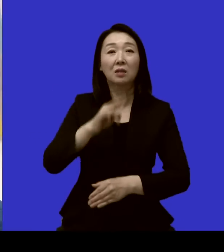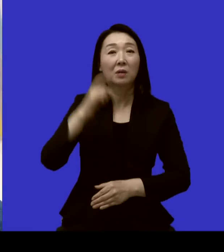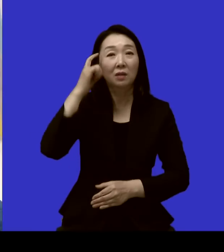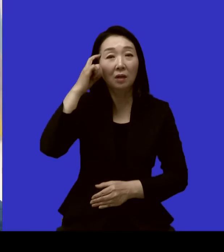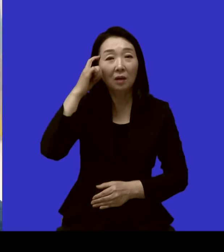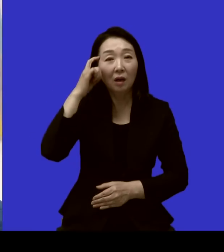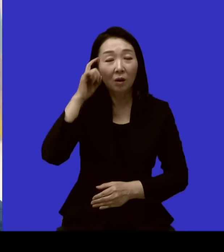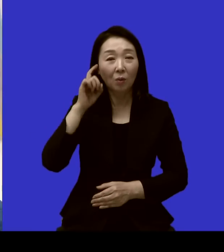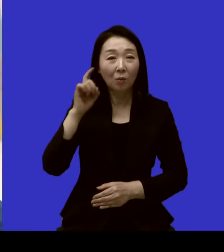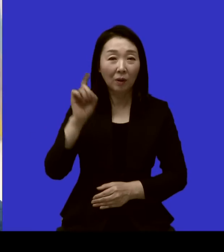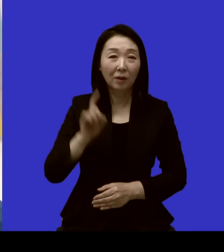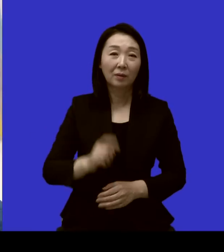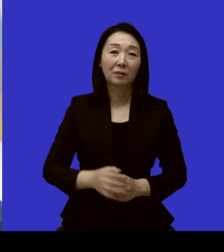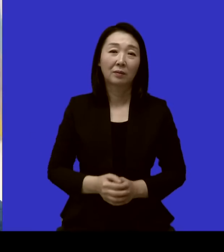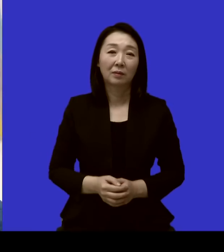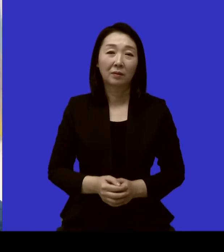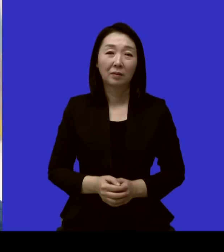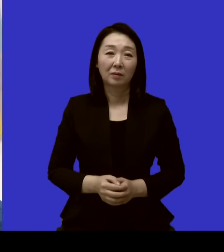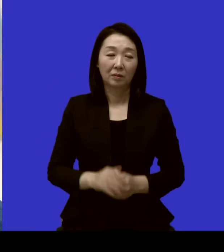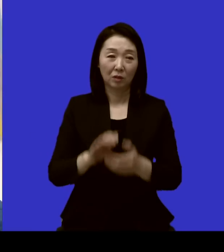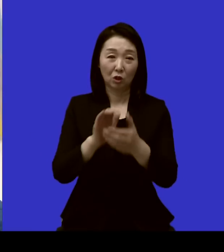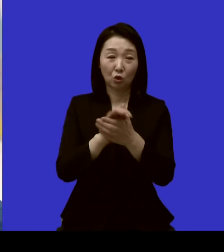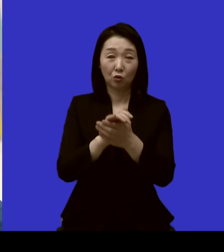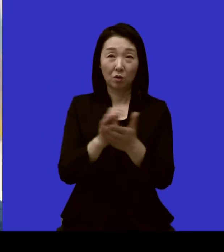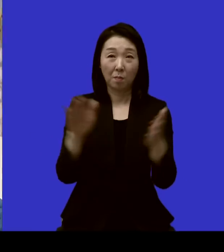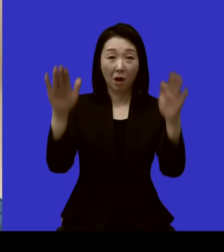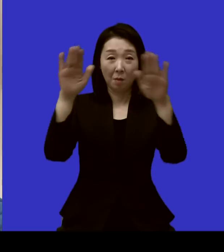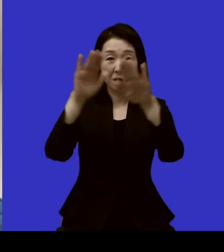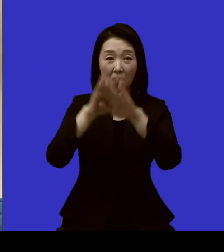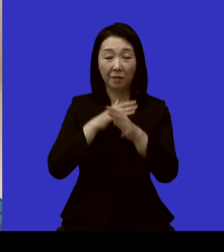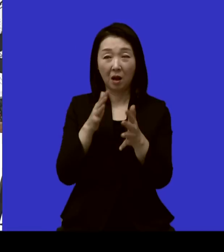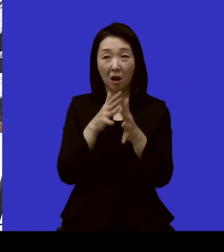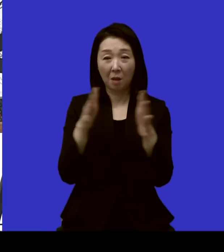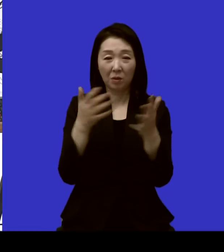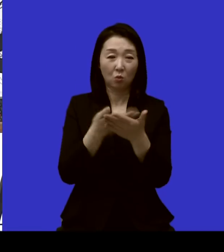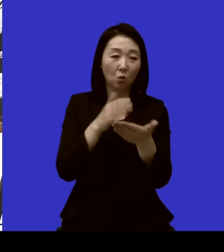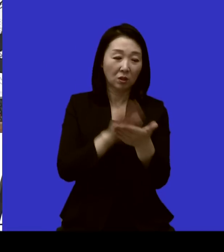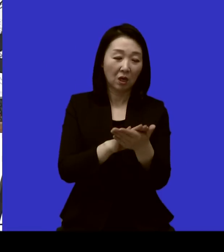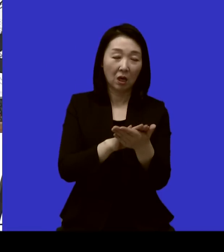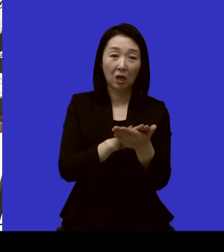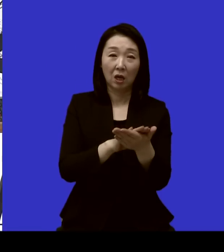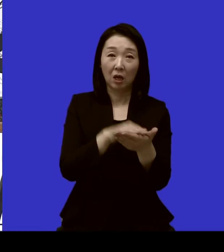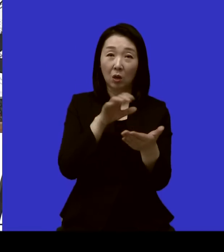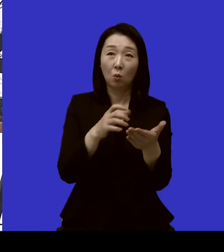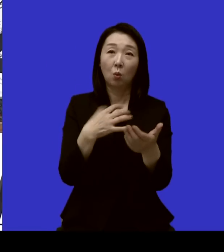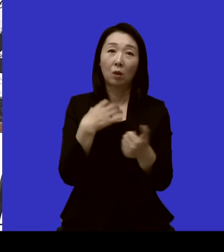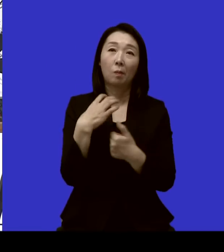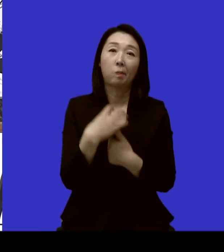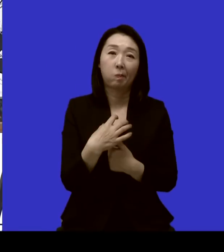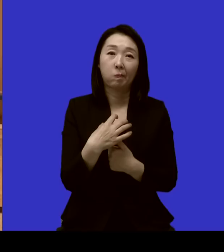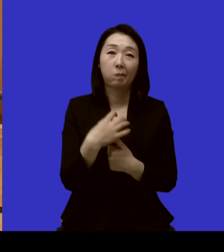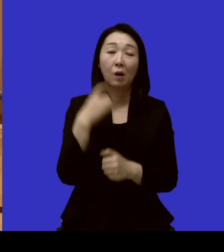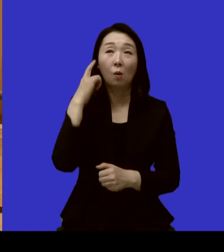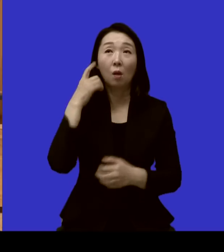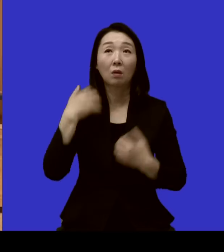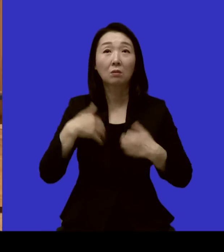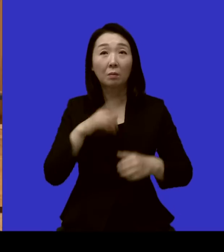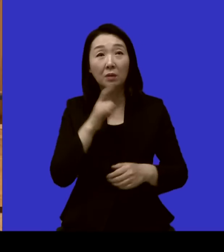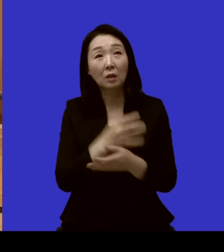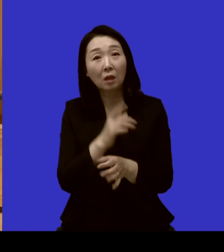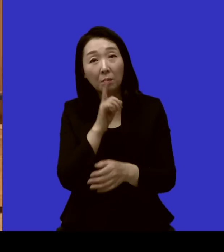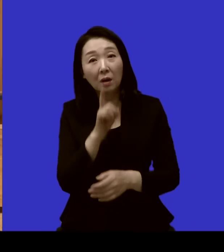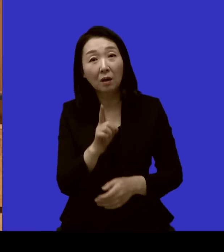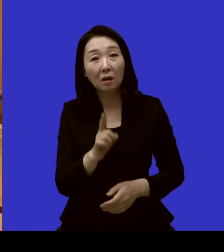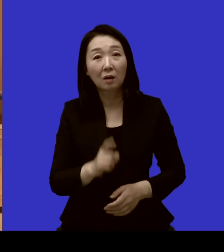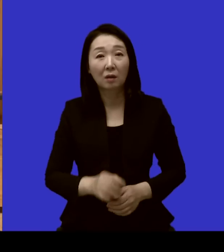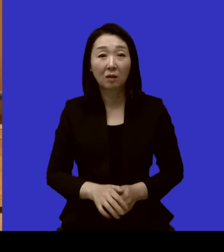게 이제 친구들이 저를 밤에 그 아파트 공사장에 가둔 거예요. 왜요? 그냥 이제 재미였다고 장난으로? 하더라고요. 예, 그리고